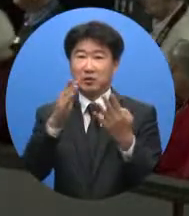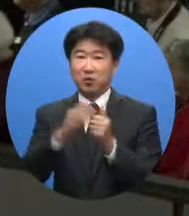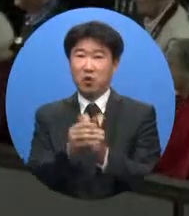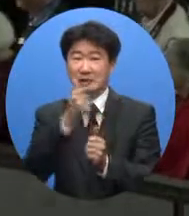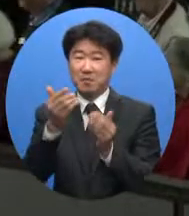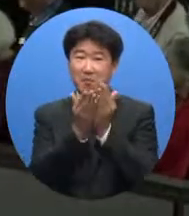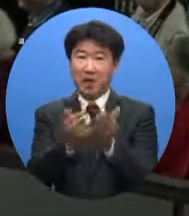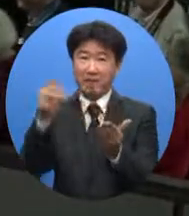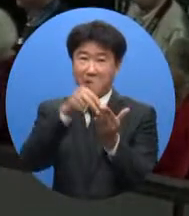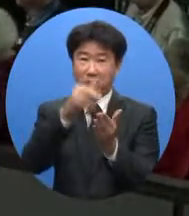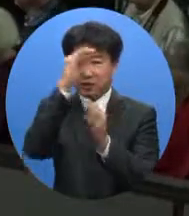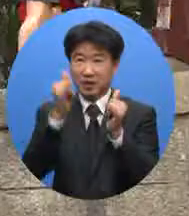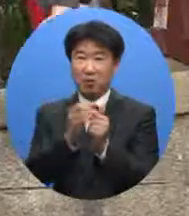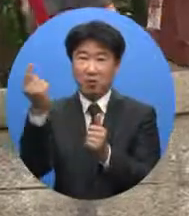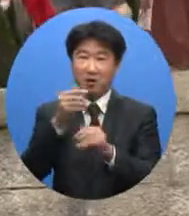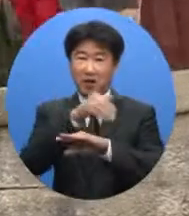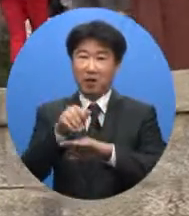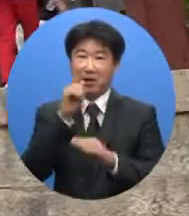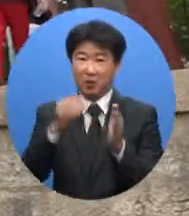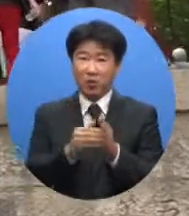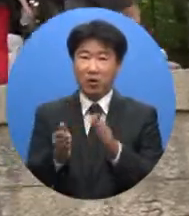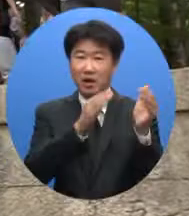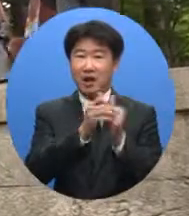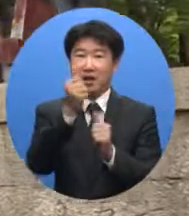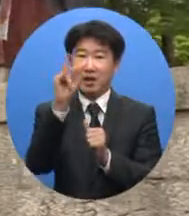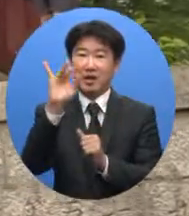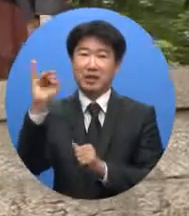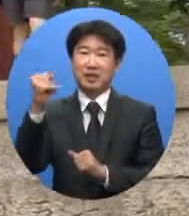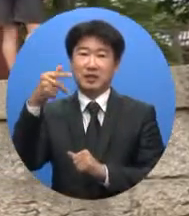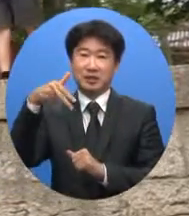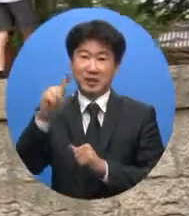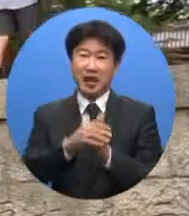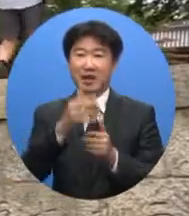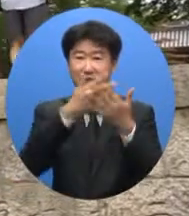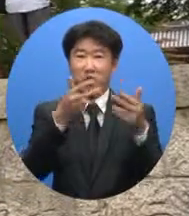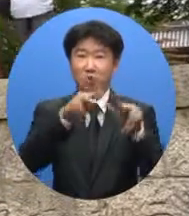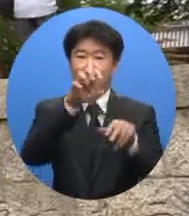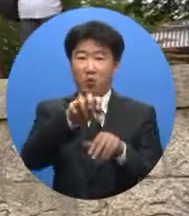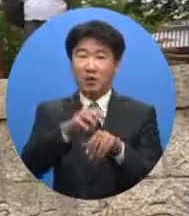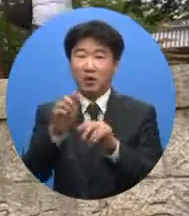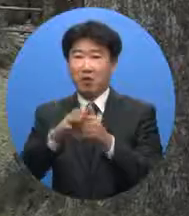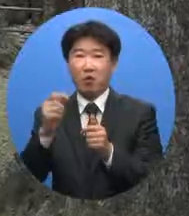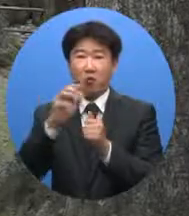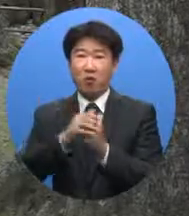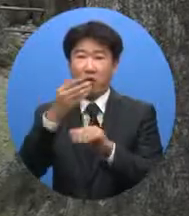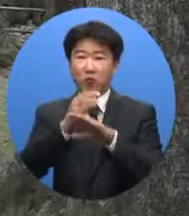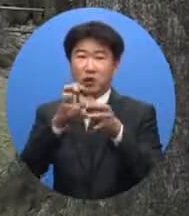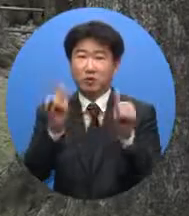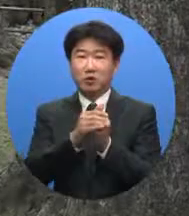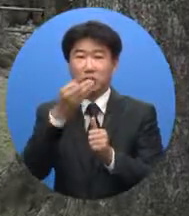관광객이 합천을 방문할 예정이라며 해인사뿐만 아니라 합천 영상테마파크와 소리길도 외국인에게 소개하고